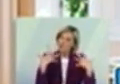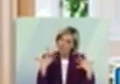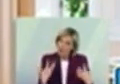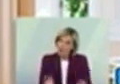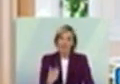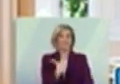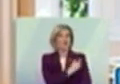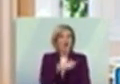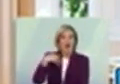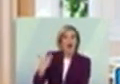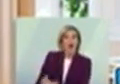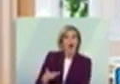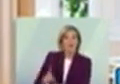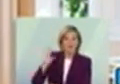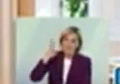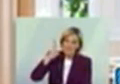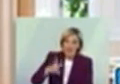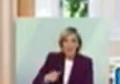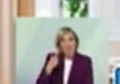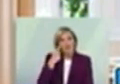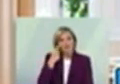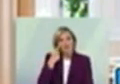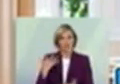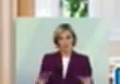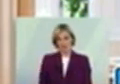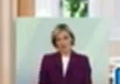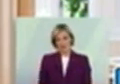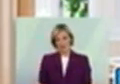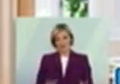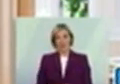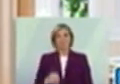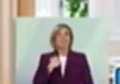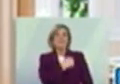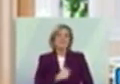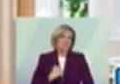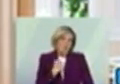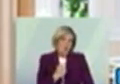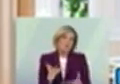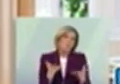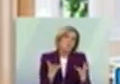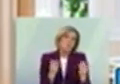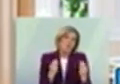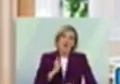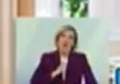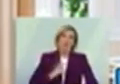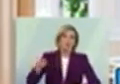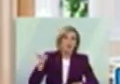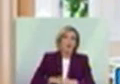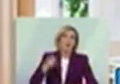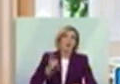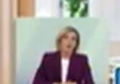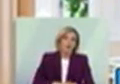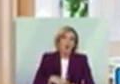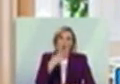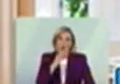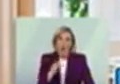εκφραστεί δημόσια κατά του νομοσχεδίου. Πάνω, ήδη μας είπε ο κύριος Παπαγεωργίου για τη δημοσκόπηση ότι μόλις 3 στους 10 συμφωνούν με το γάμο των ομόφυλων ζευγαριών. Και από ό,τι